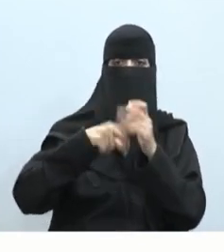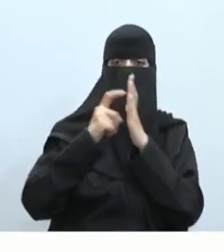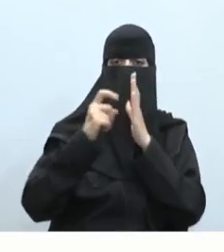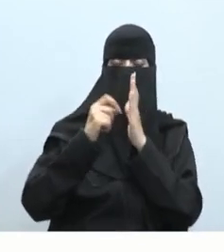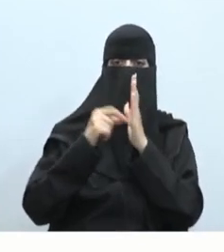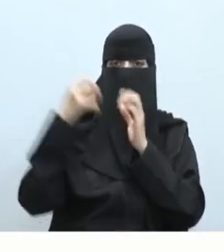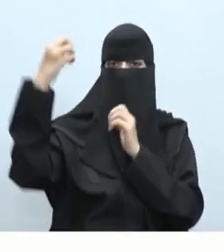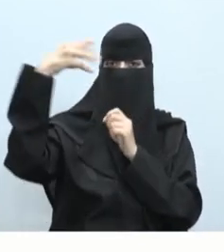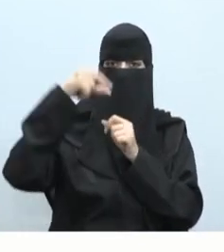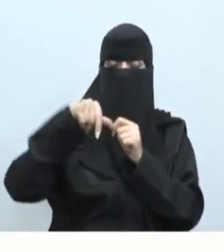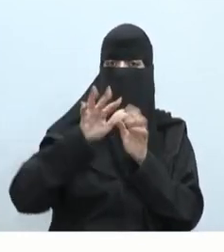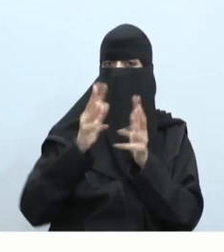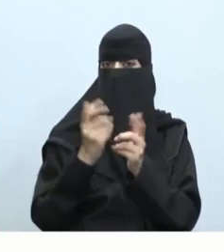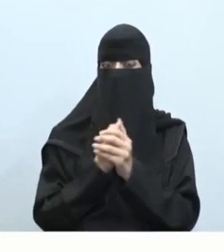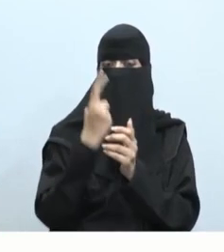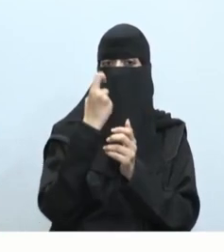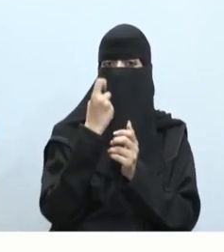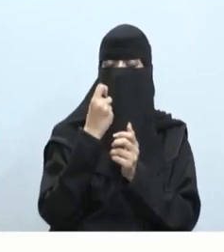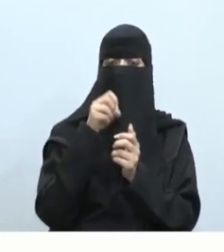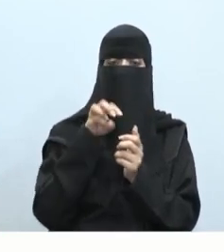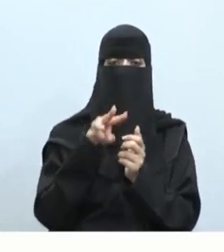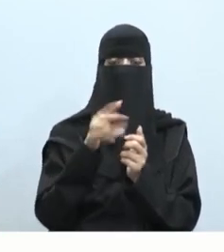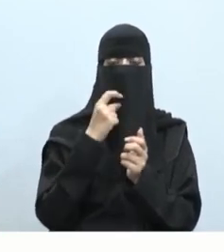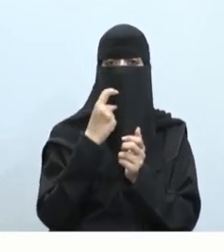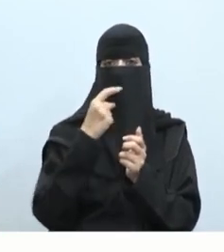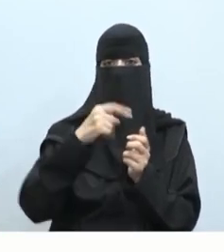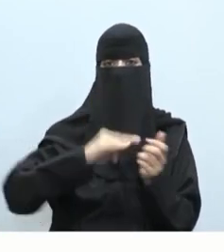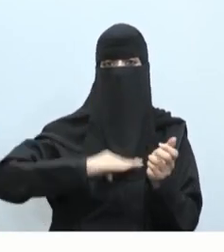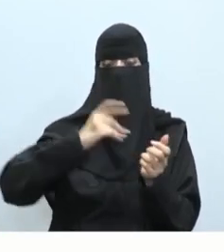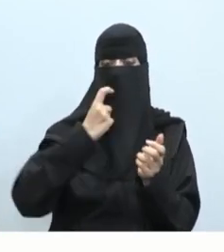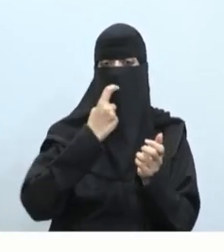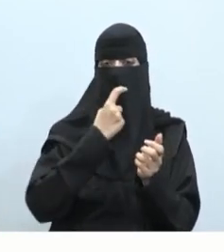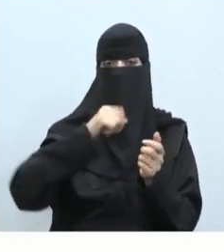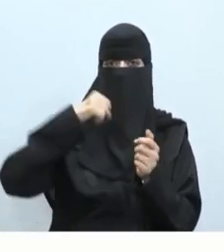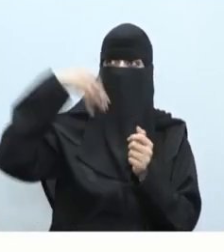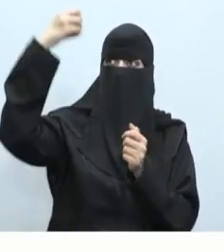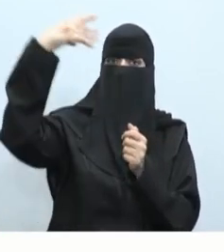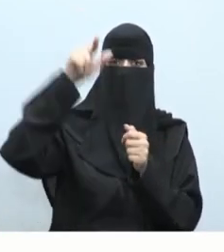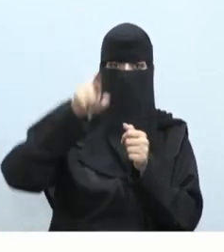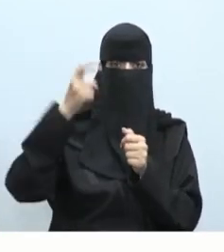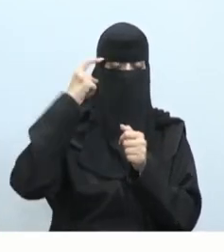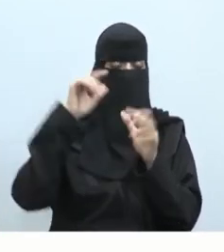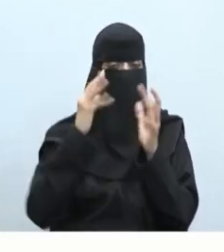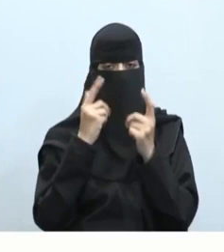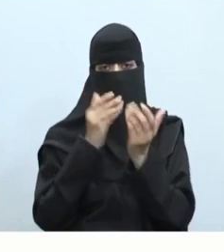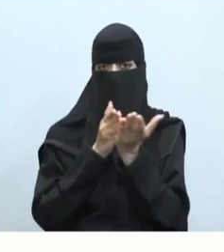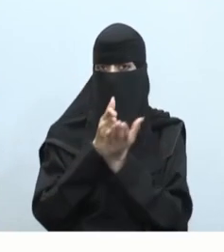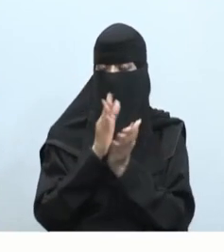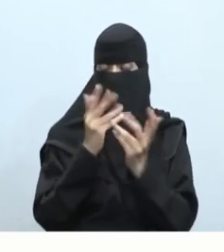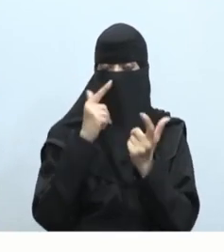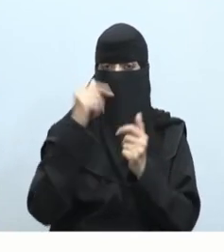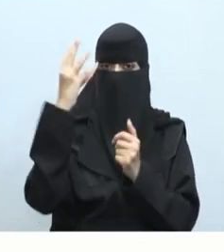الالاف من السنين الضوئيه التي سوف باذن الله سوف نتعرف عليها وكيف او طريقه